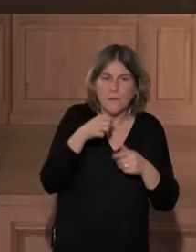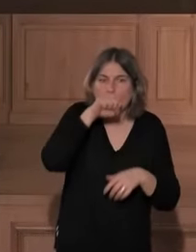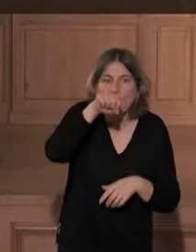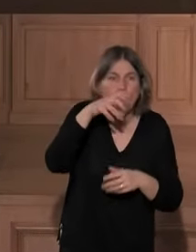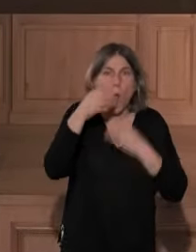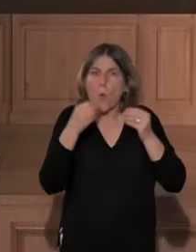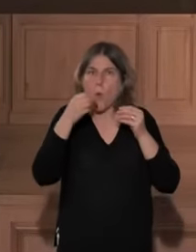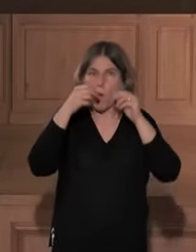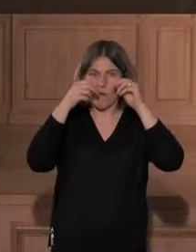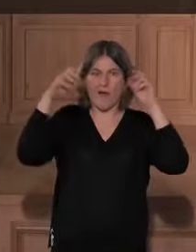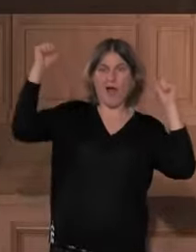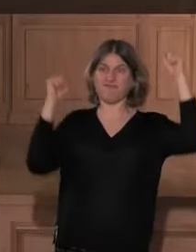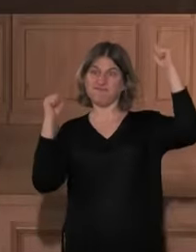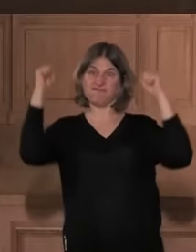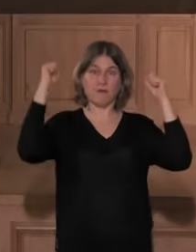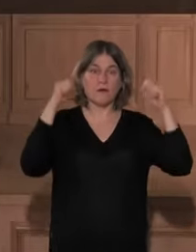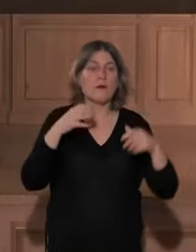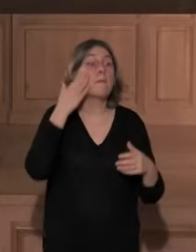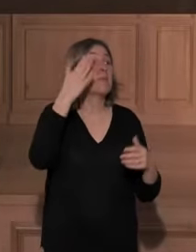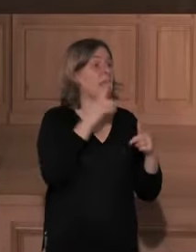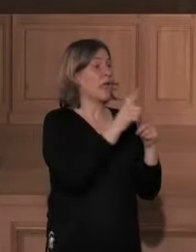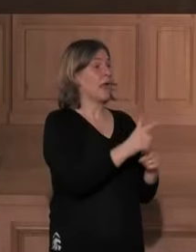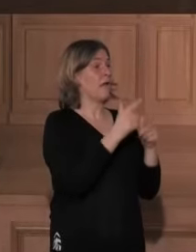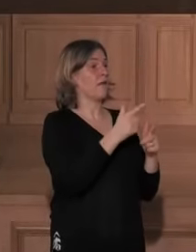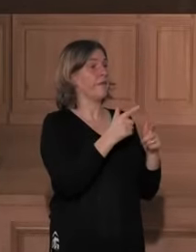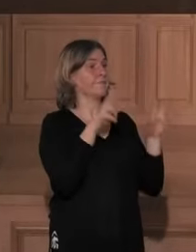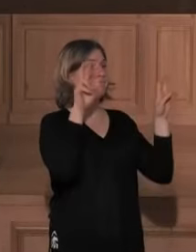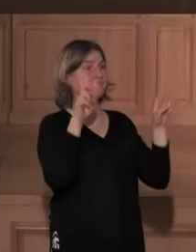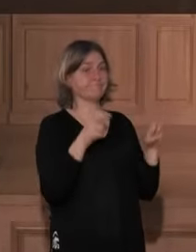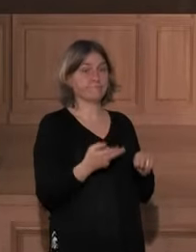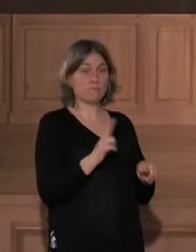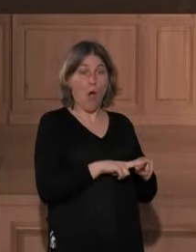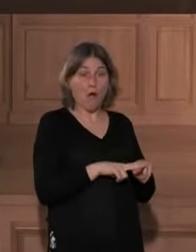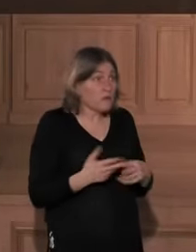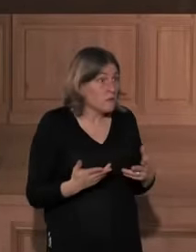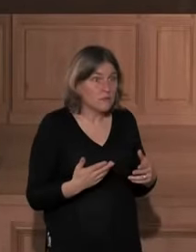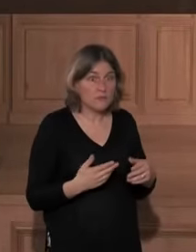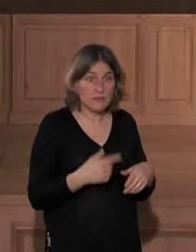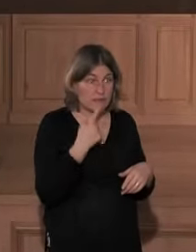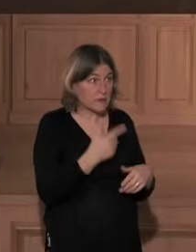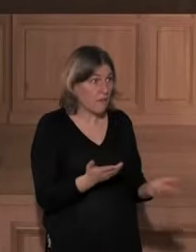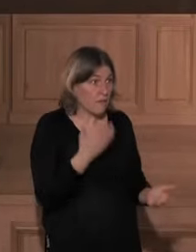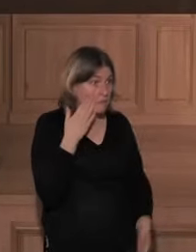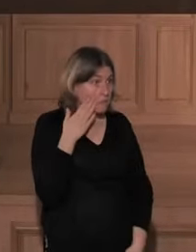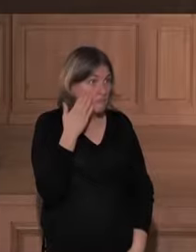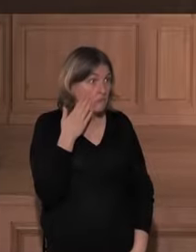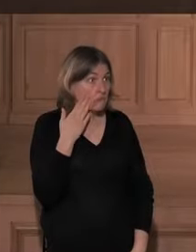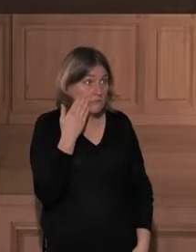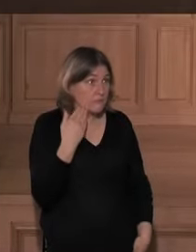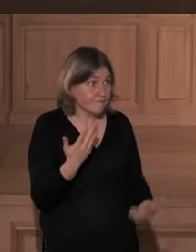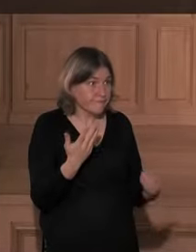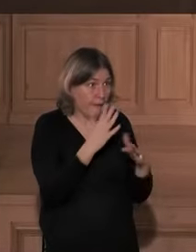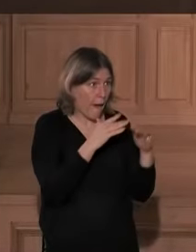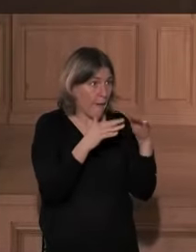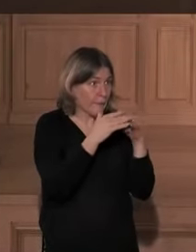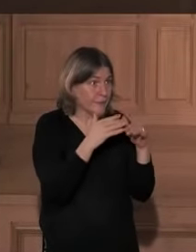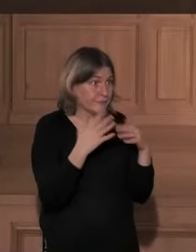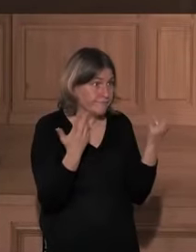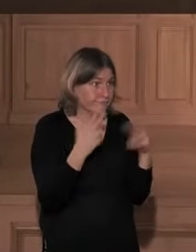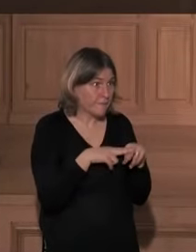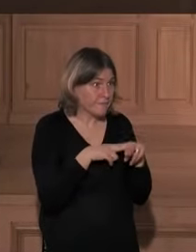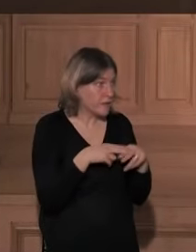dans une institution ou dans une colo où c'est mort, il n'y a pas d'ambiance, il n'y a rien du tout, toi, tu es aussi handicapé que l'autre, finalement. Il n'y a pas d'ambiance. Donc on s'est